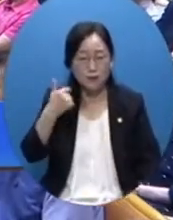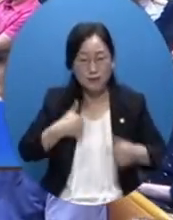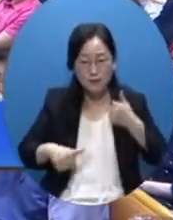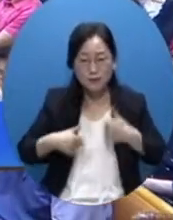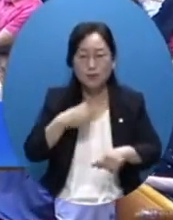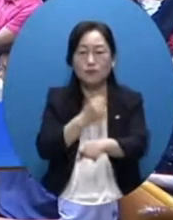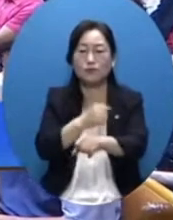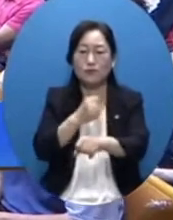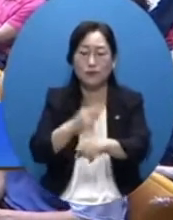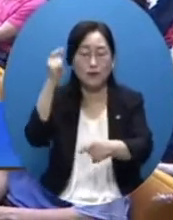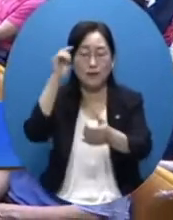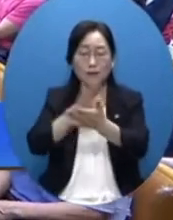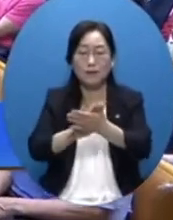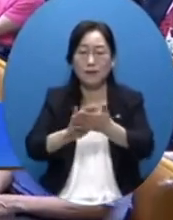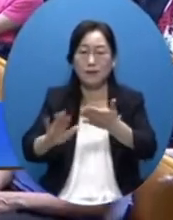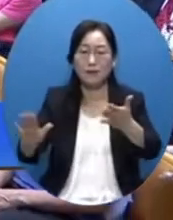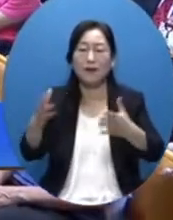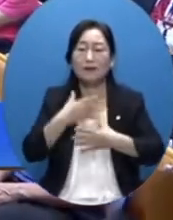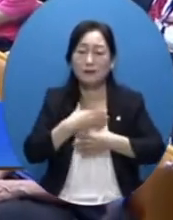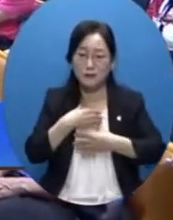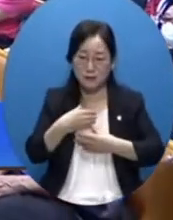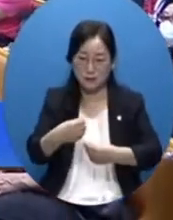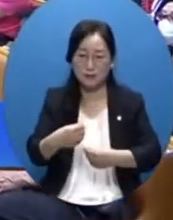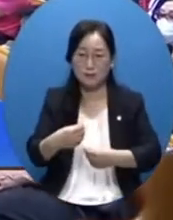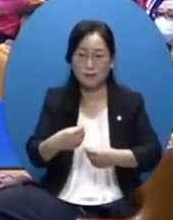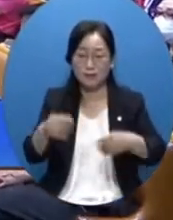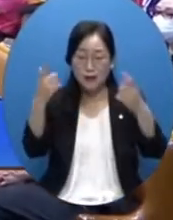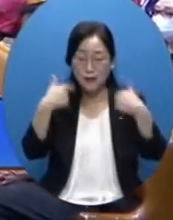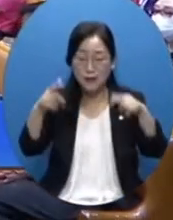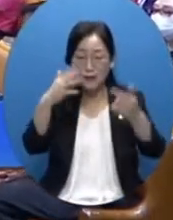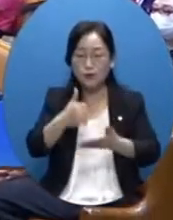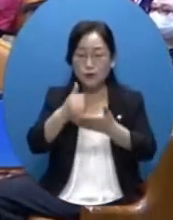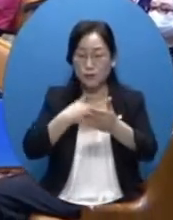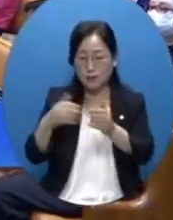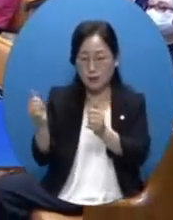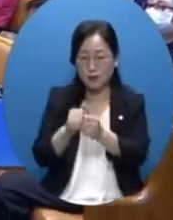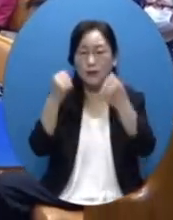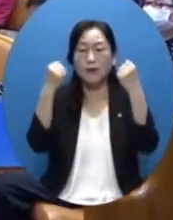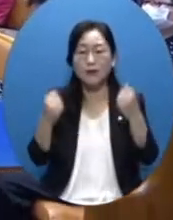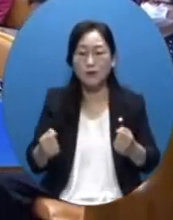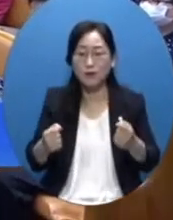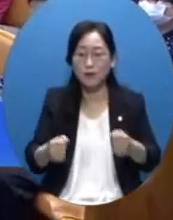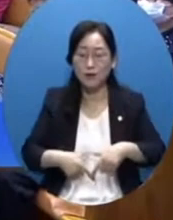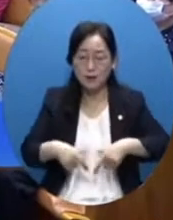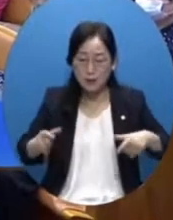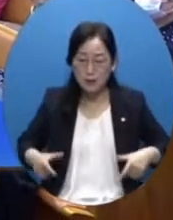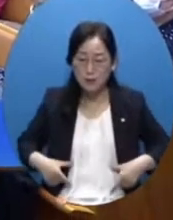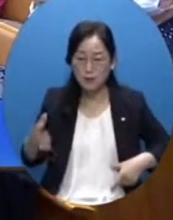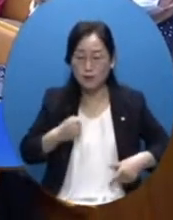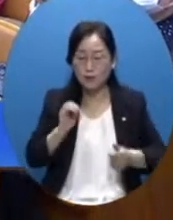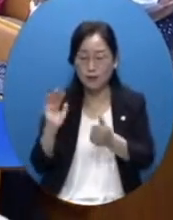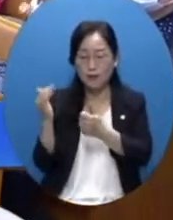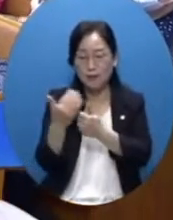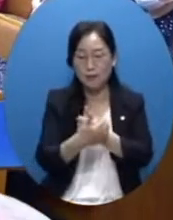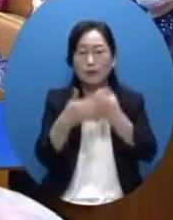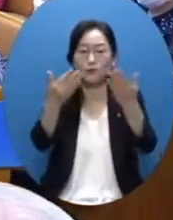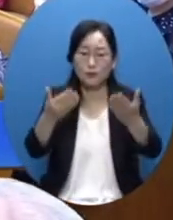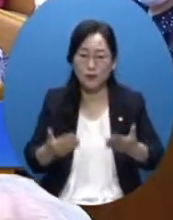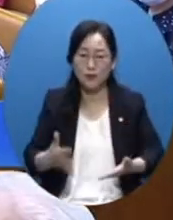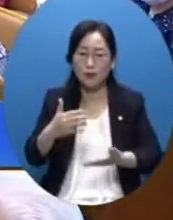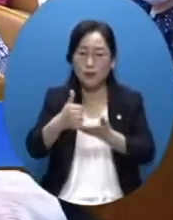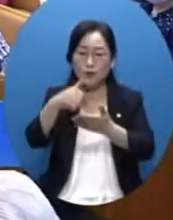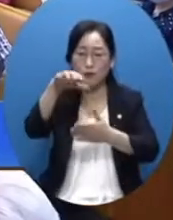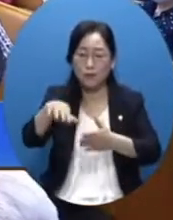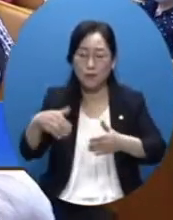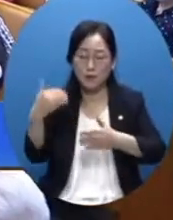평화와 안식을 날마다 주님 내 곁에 계셔 자비로 날 감싸 주시네 주님 앞에